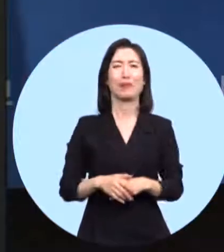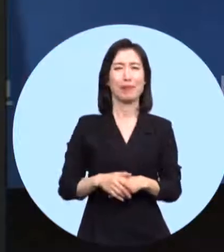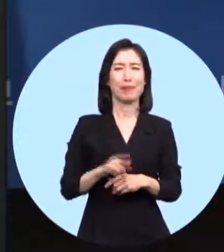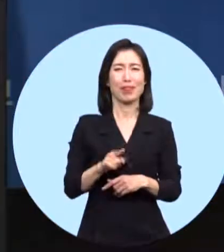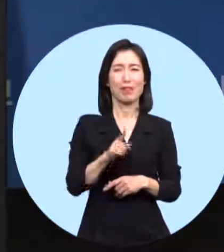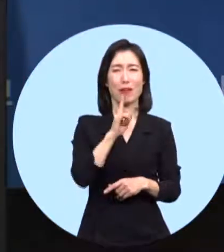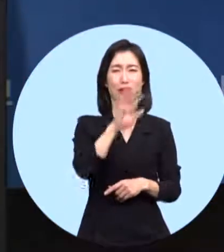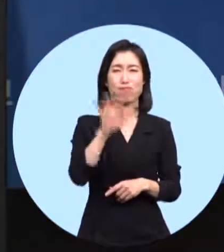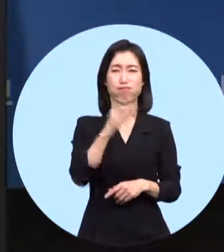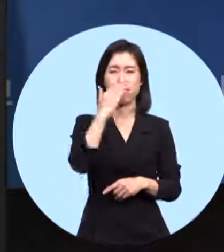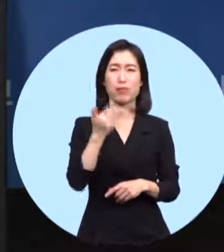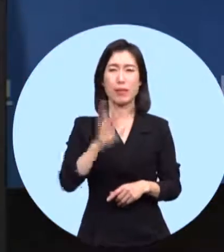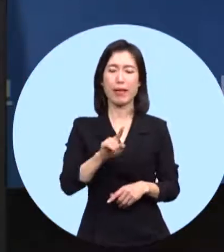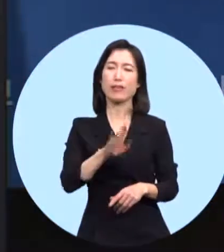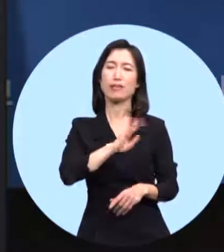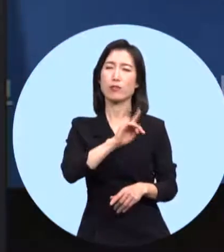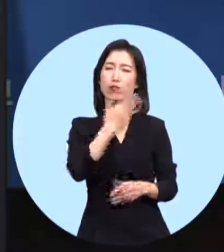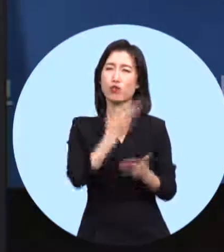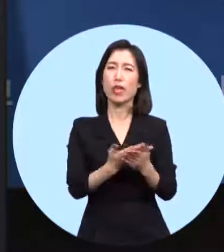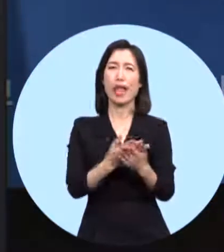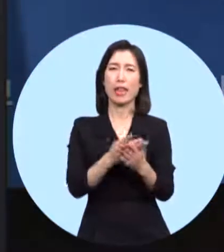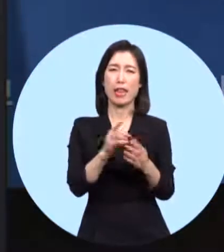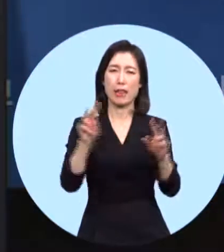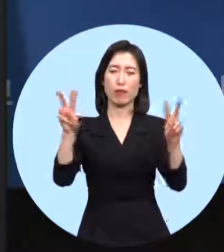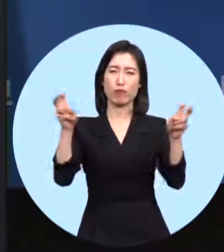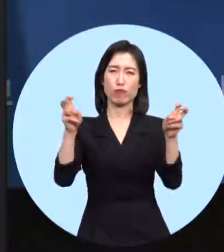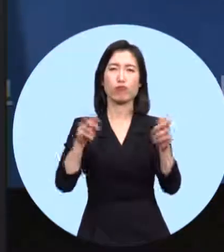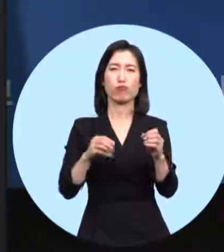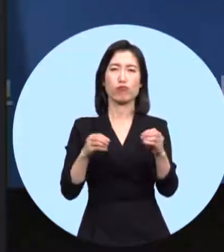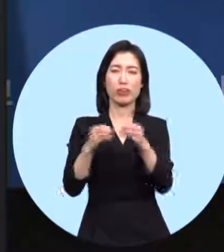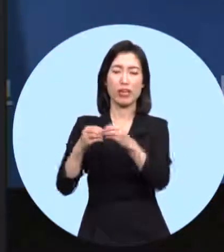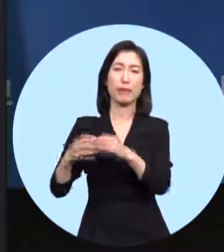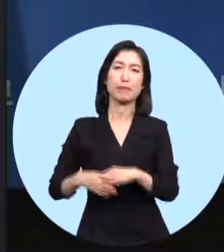수도 있지만 사실 굉장히 핵심을 찌르는 말이라고